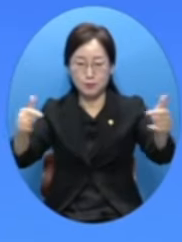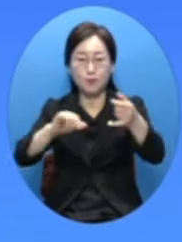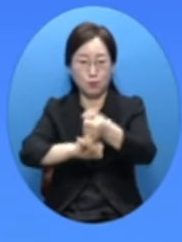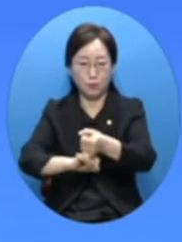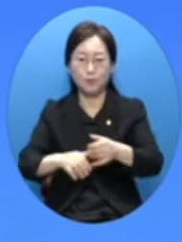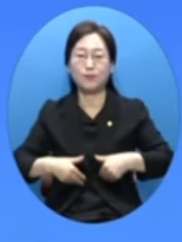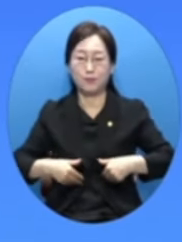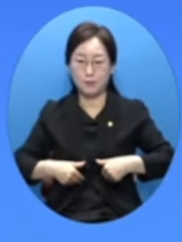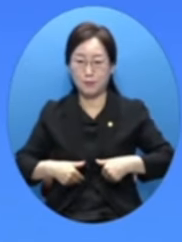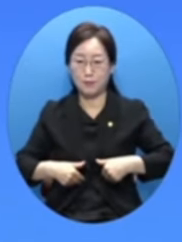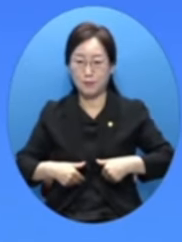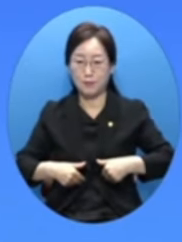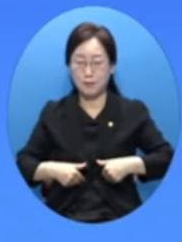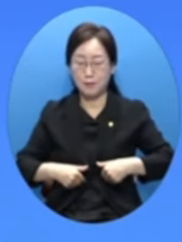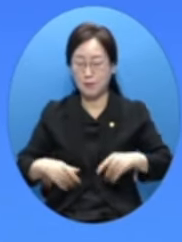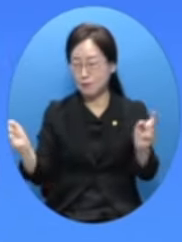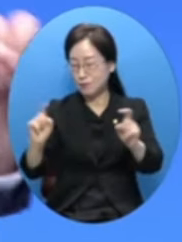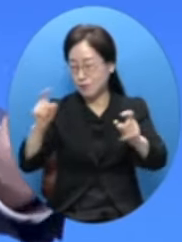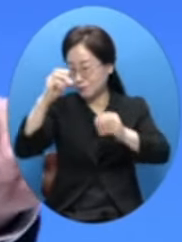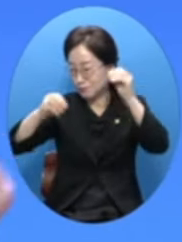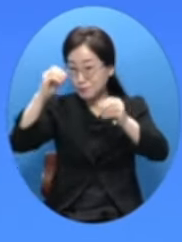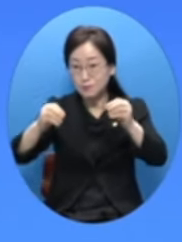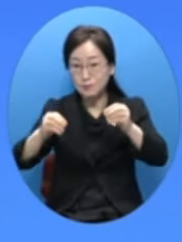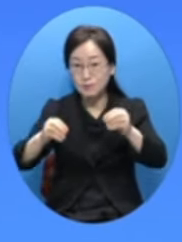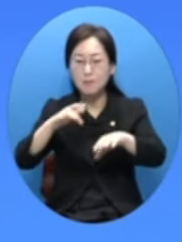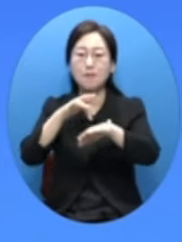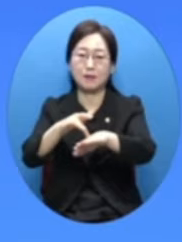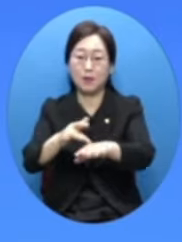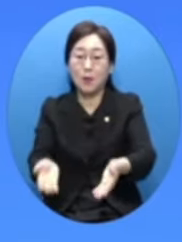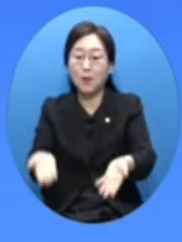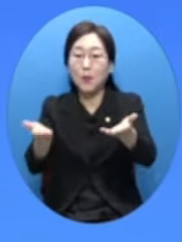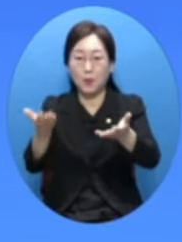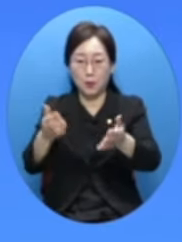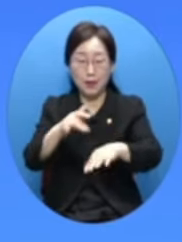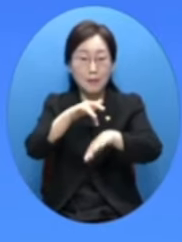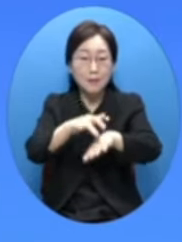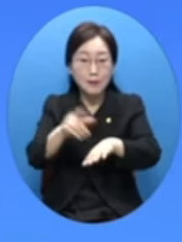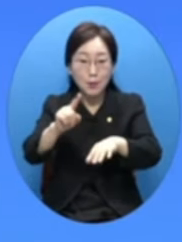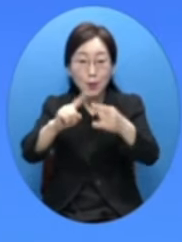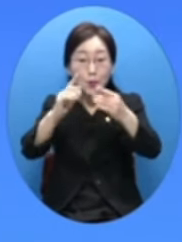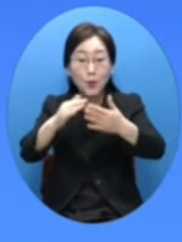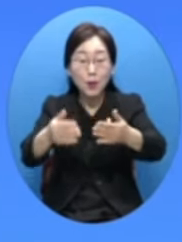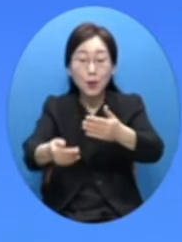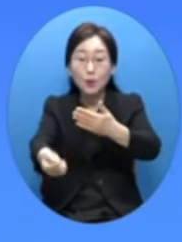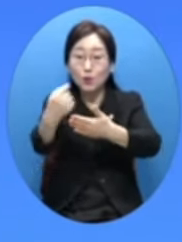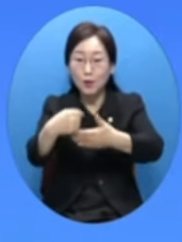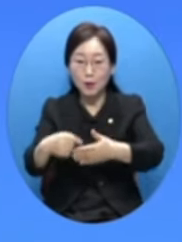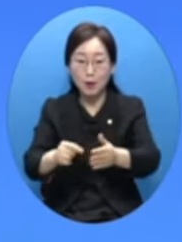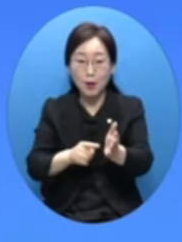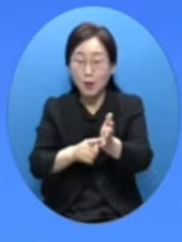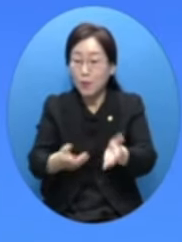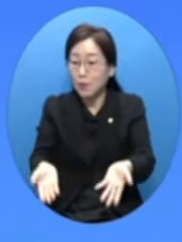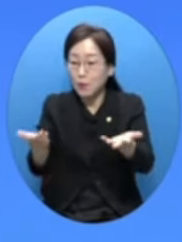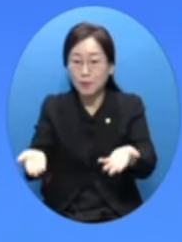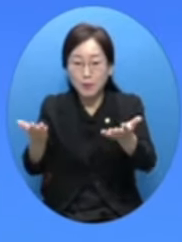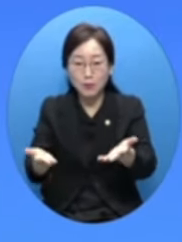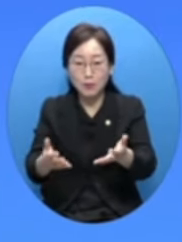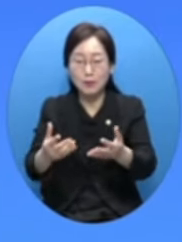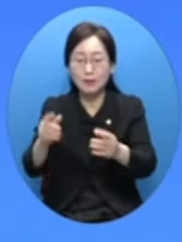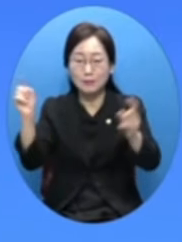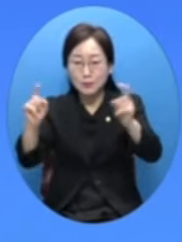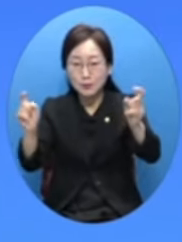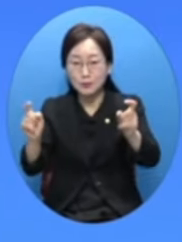것입니다. 밥 먹고 다투는 것은 마귀 역사입니다. 마귀는 어떻게든지 교회에 들어와서 분열과 다툼을 일으키려고 합니다.